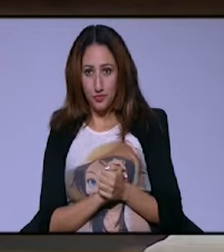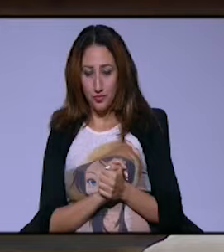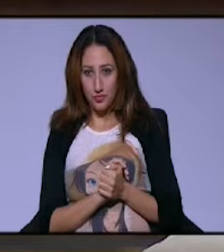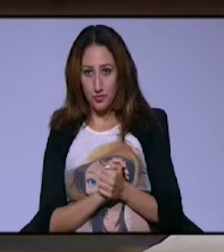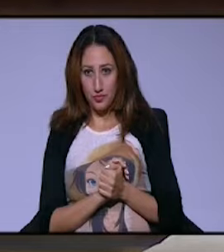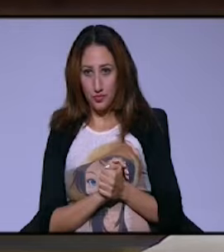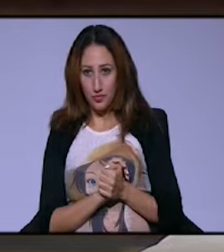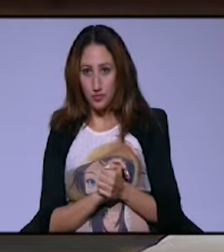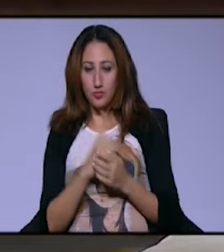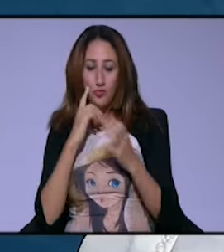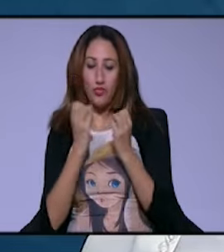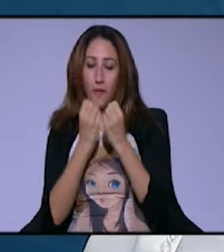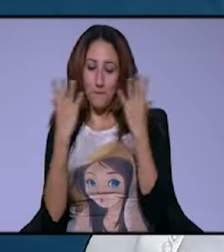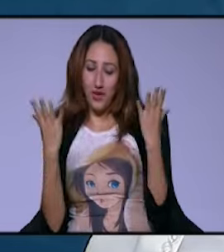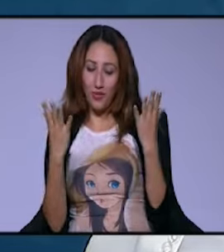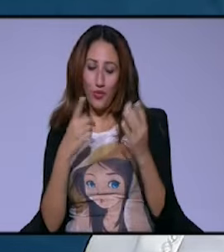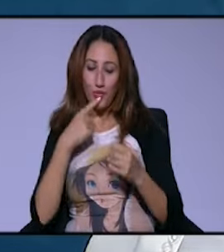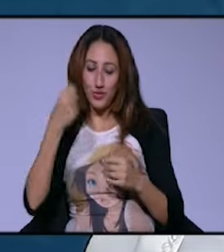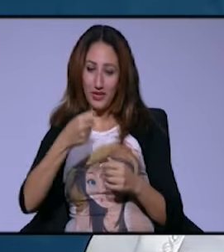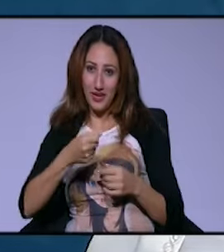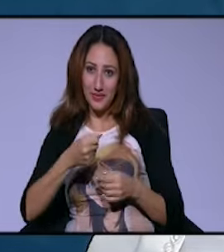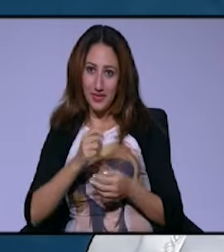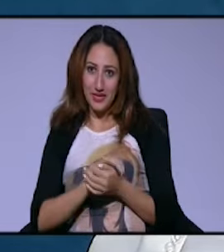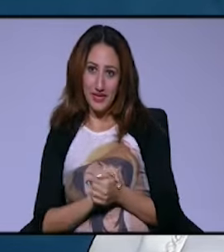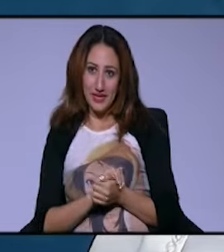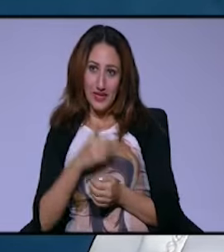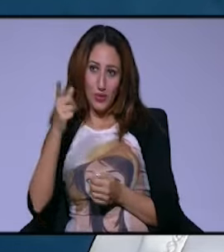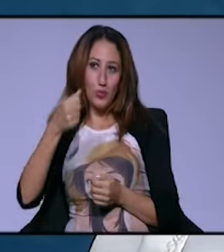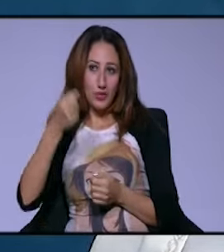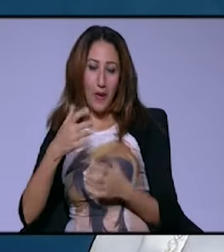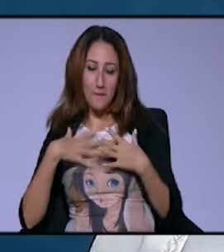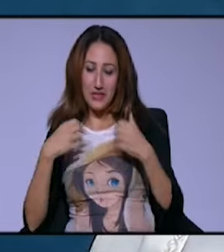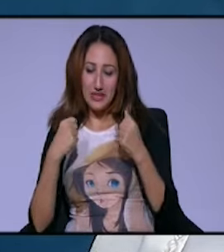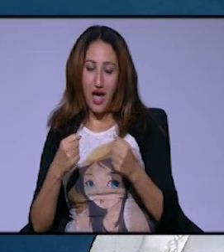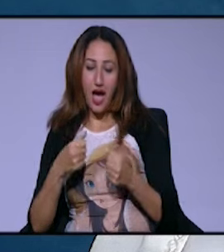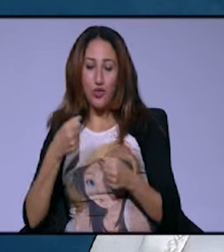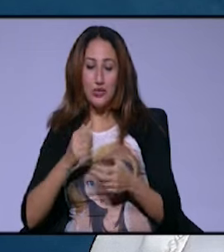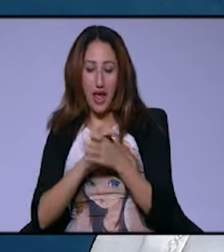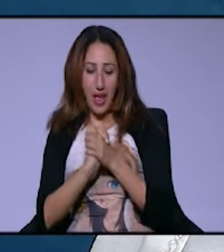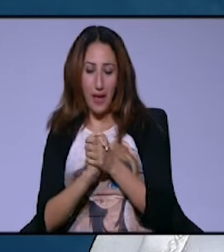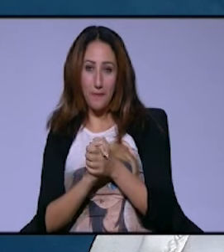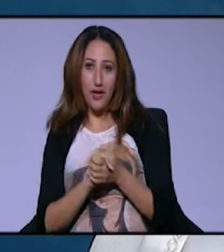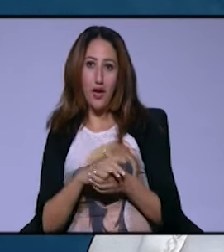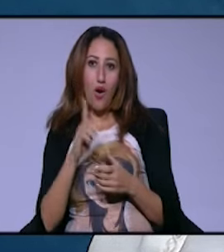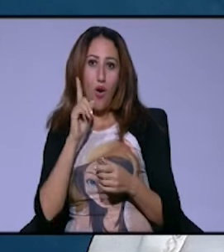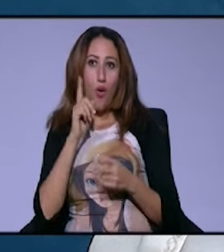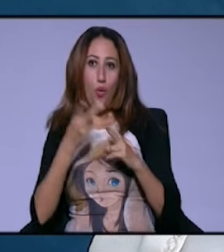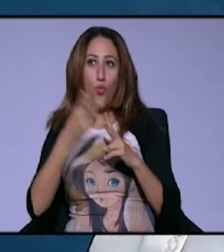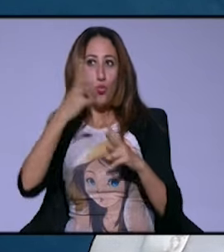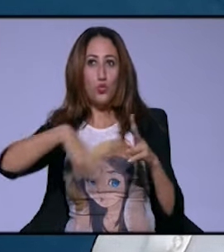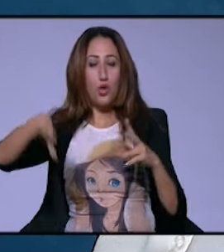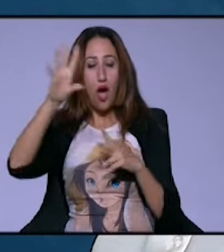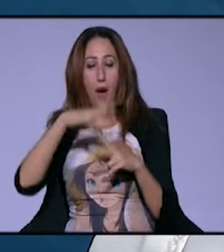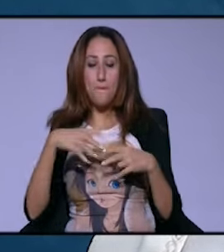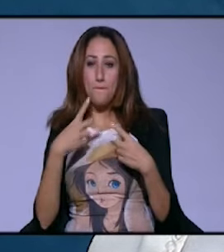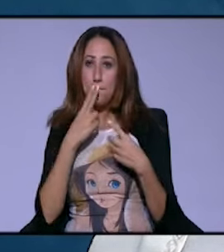البر، نورتيني، كل سنة وحضرتك طيبة. وحضرتك بالصحة والسلامة والأمة كلها بخير وكل كده